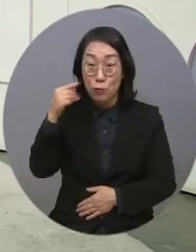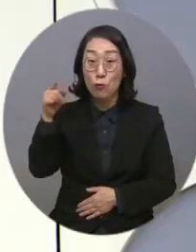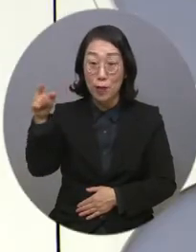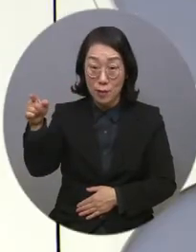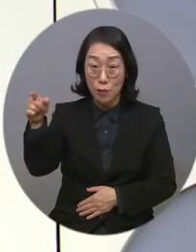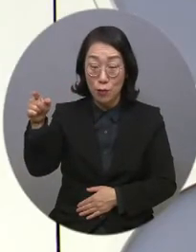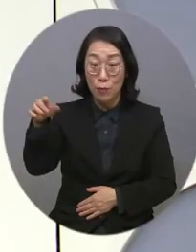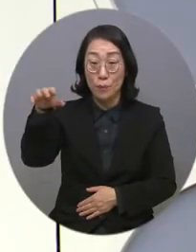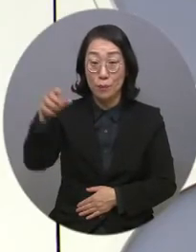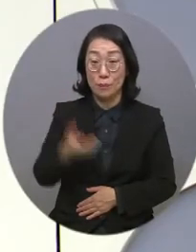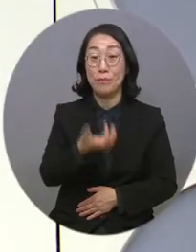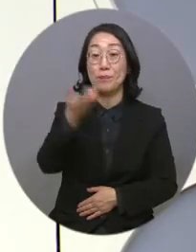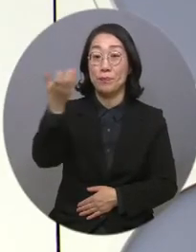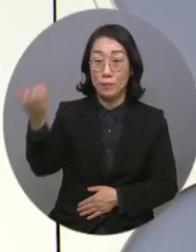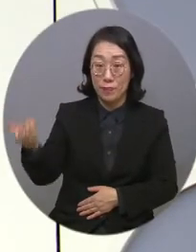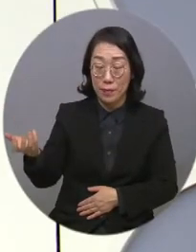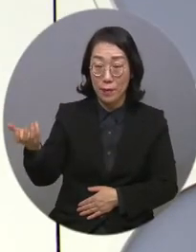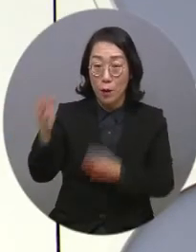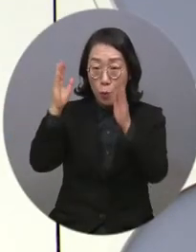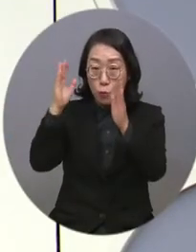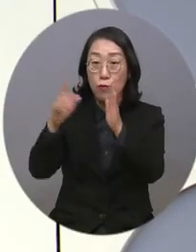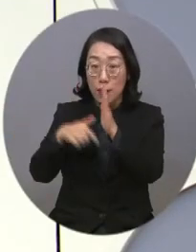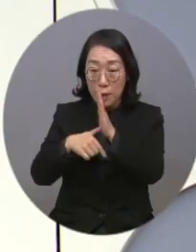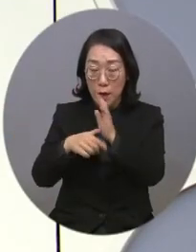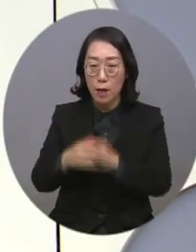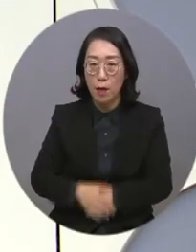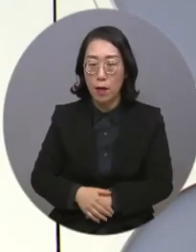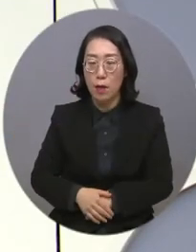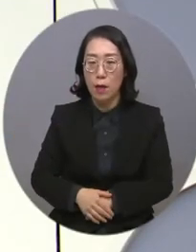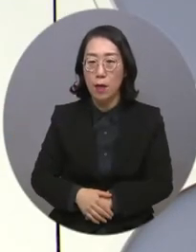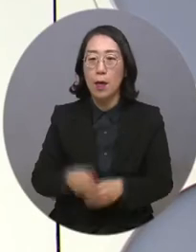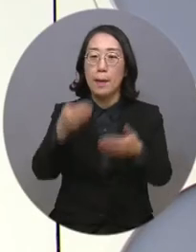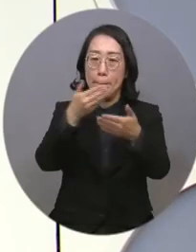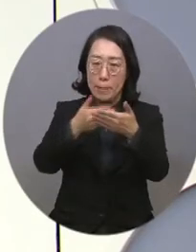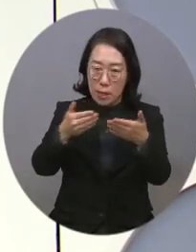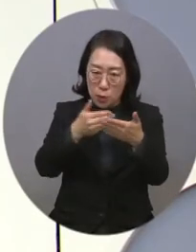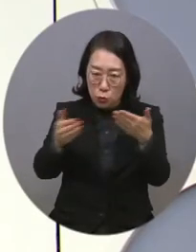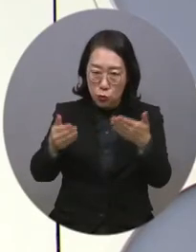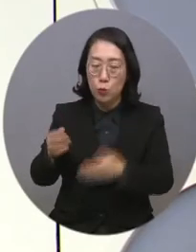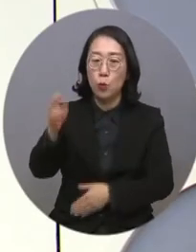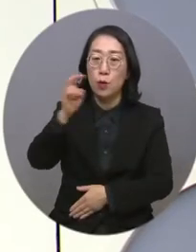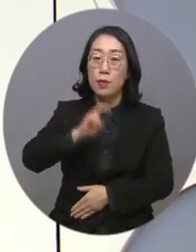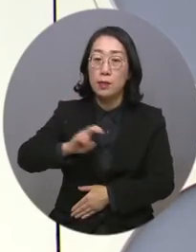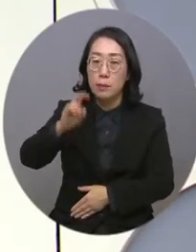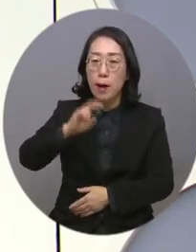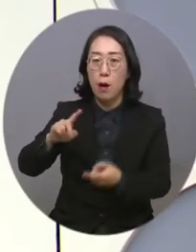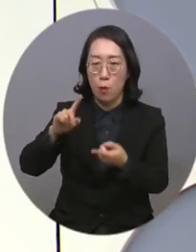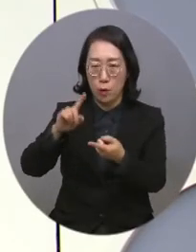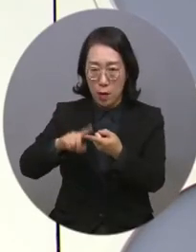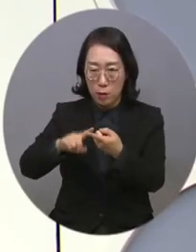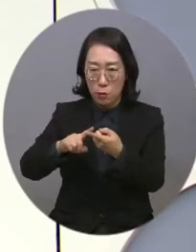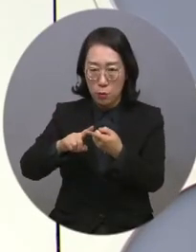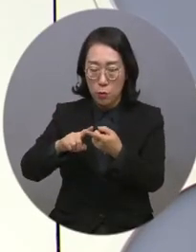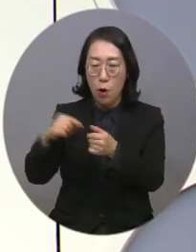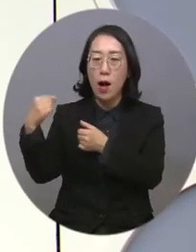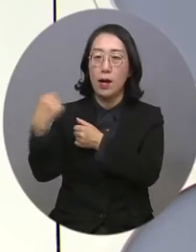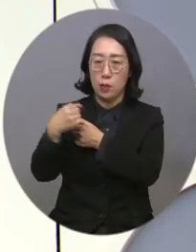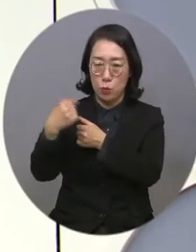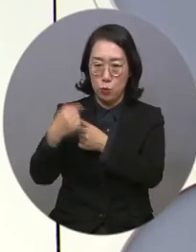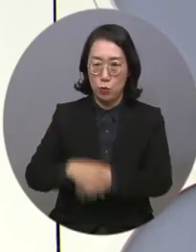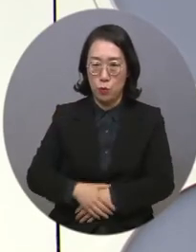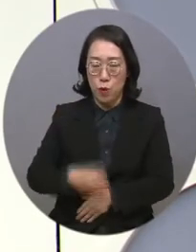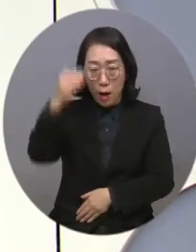그 문학 교수님이 네. 미술에 대한 이야기, 그다음 음악에 대한 이야기를 많이 해줬어요. 네. 이렇게 우리